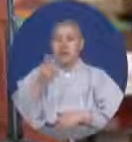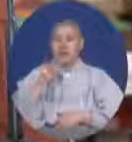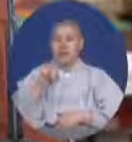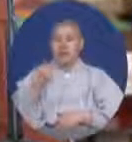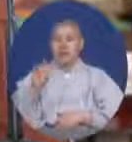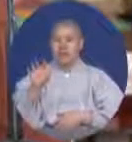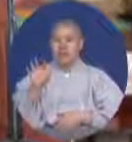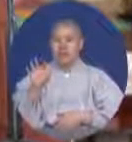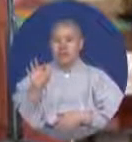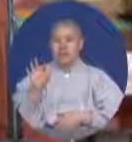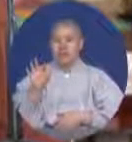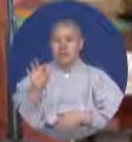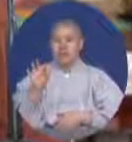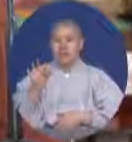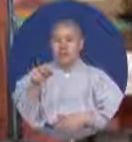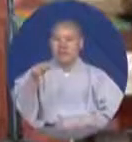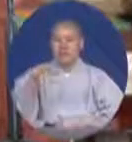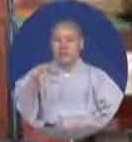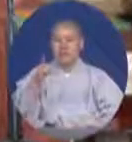시바